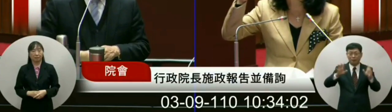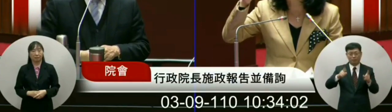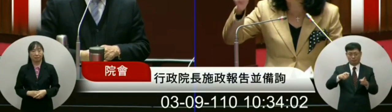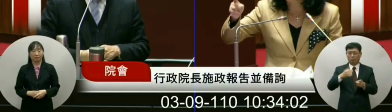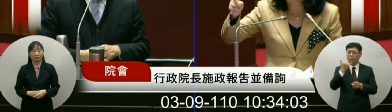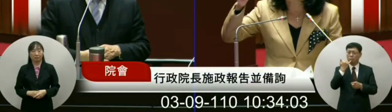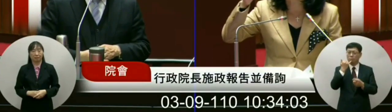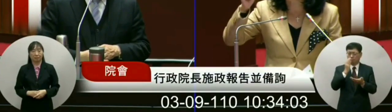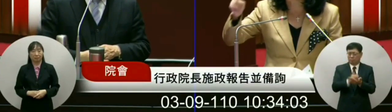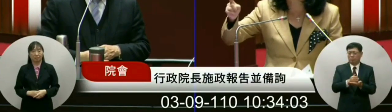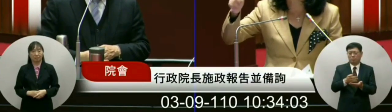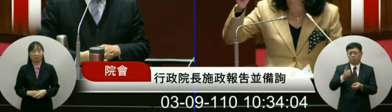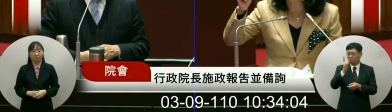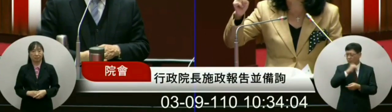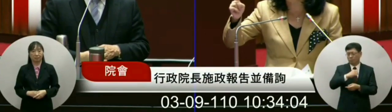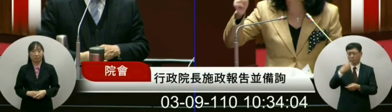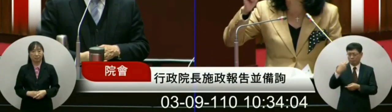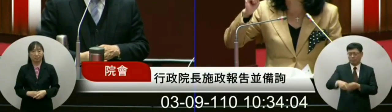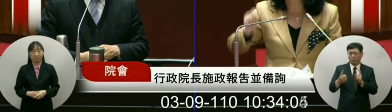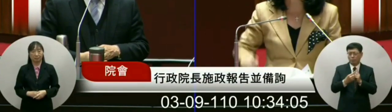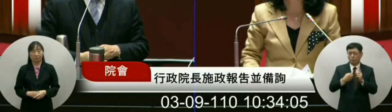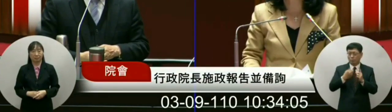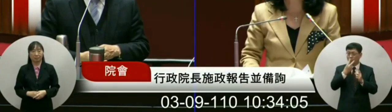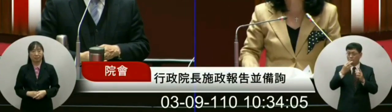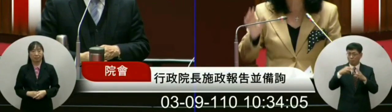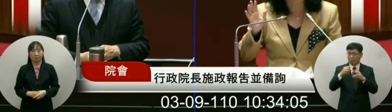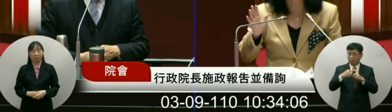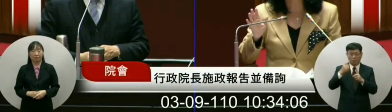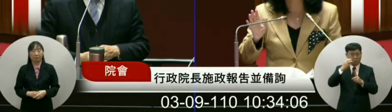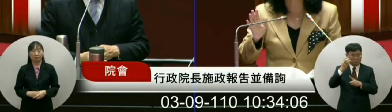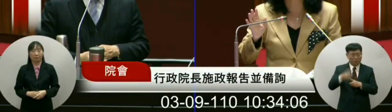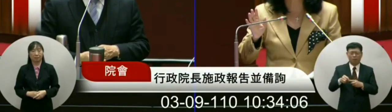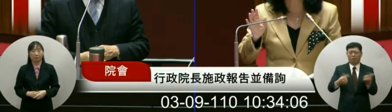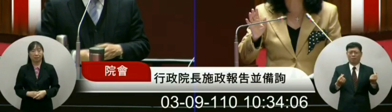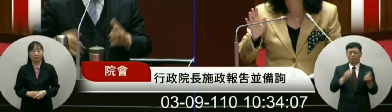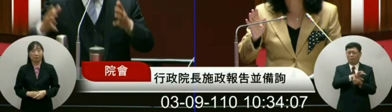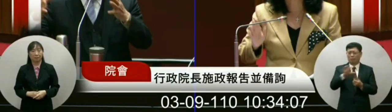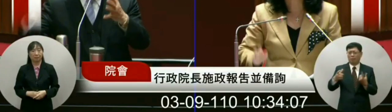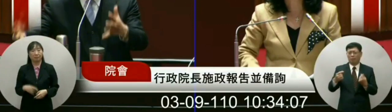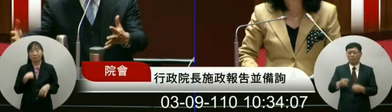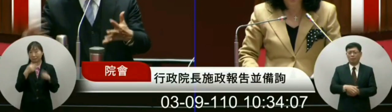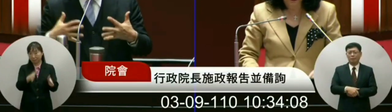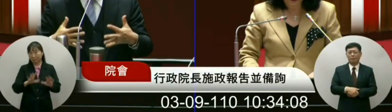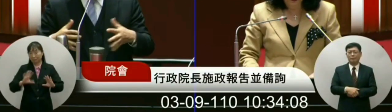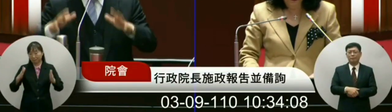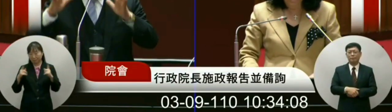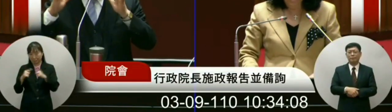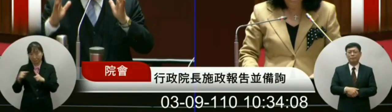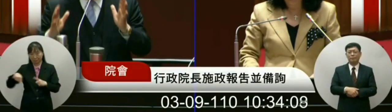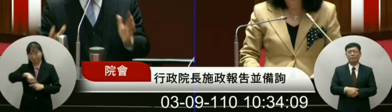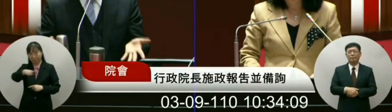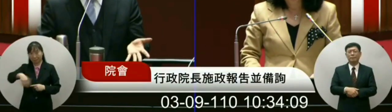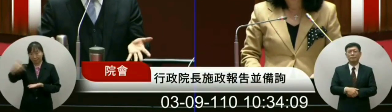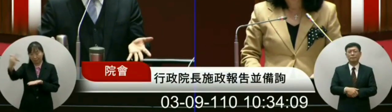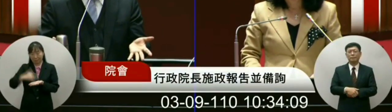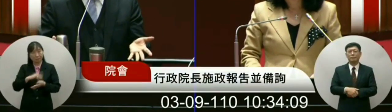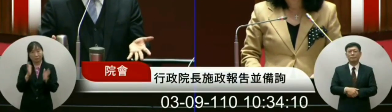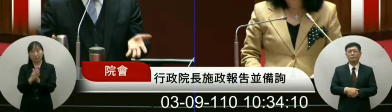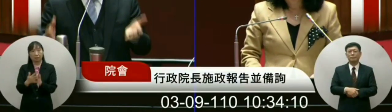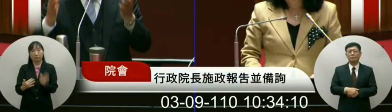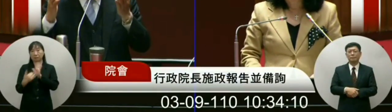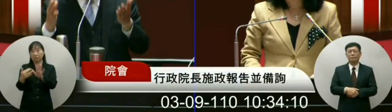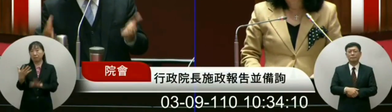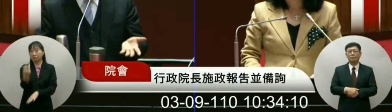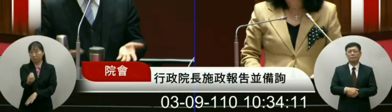能够终止所有对亚裔的一个歧视，同样的情形， 我们对国人同胞回国从没有拒